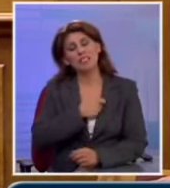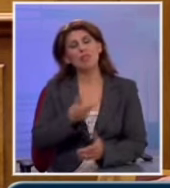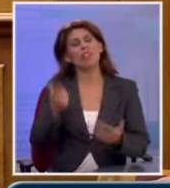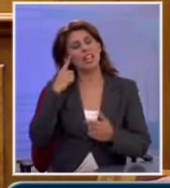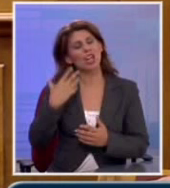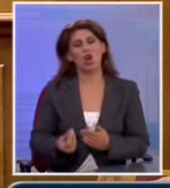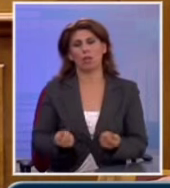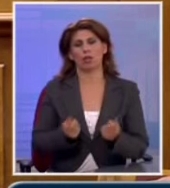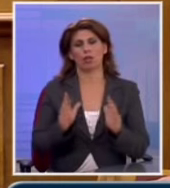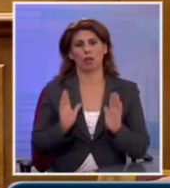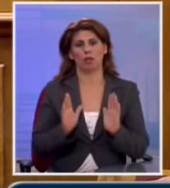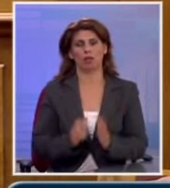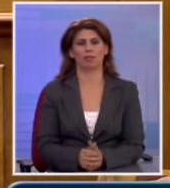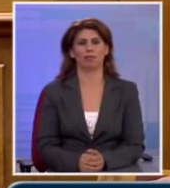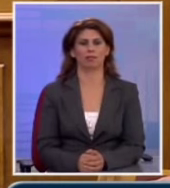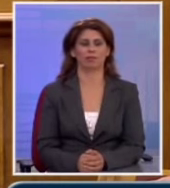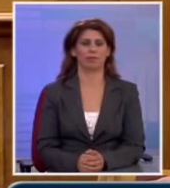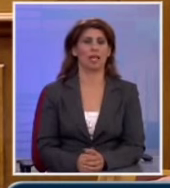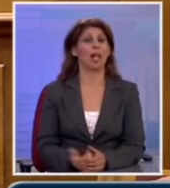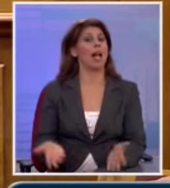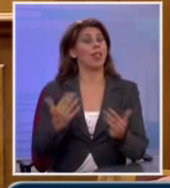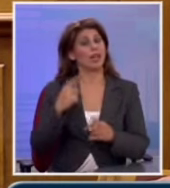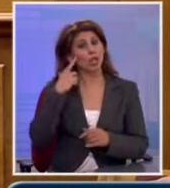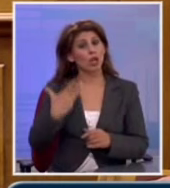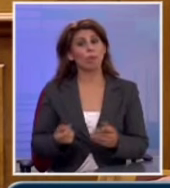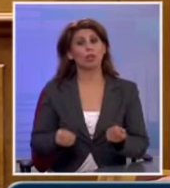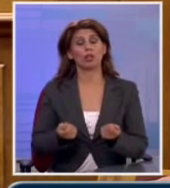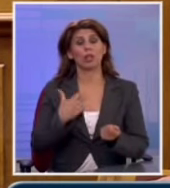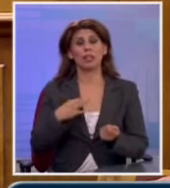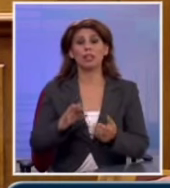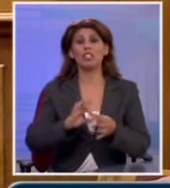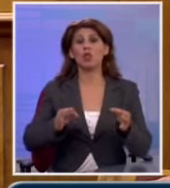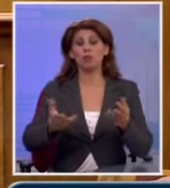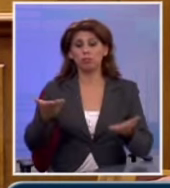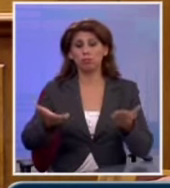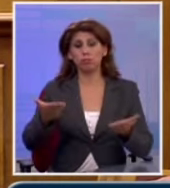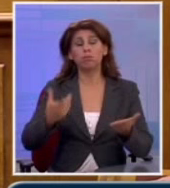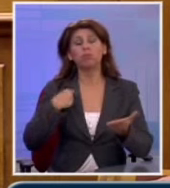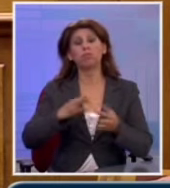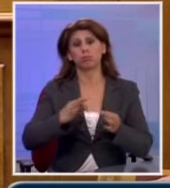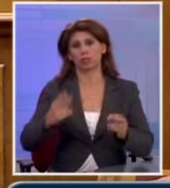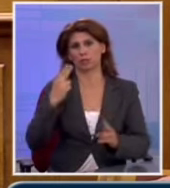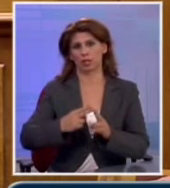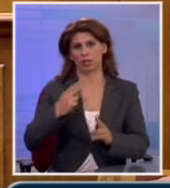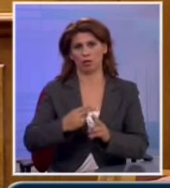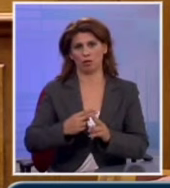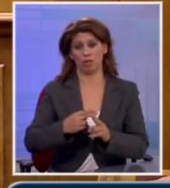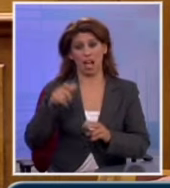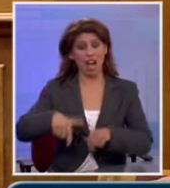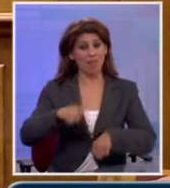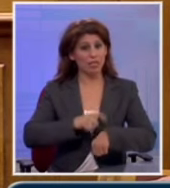κάνω. Και δεν έχει νόημα να το κάνω διότι είναι ιστορικό το διακύβευμα. Και τούτη την